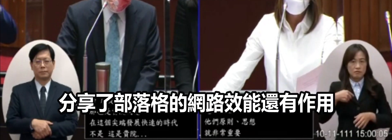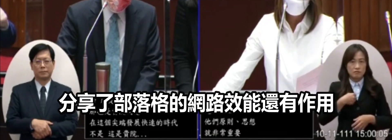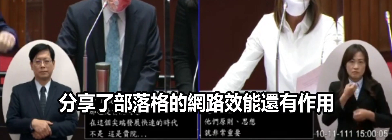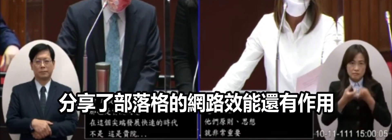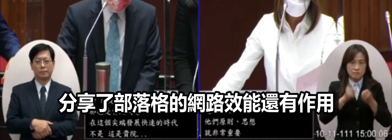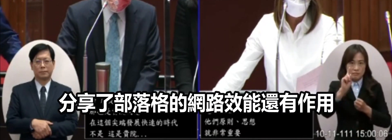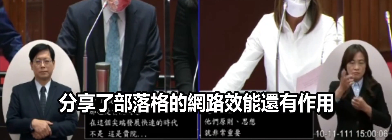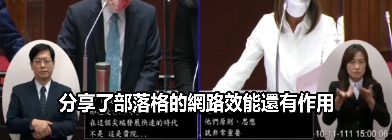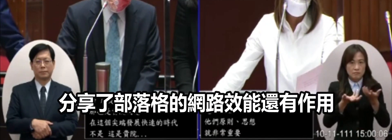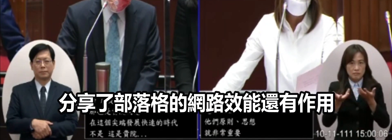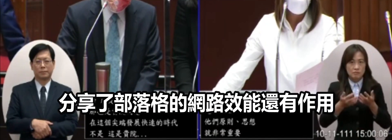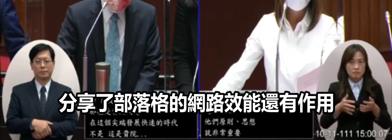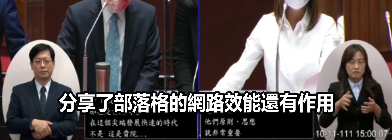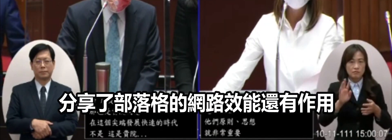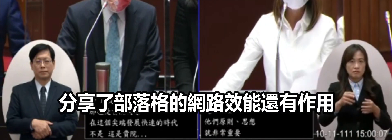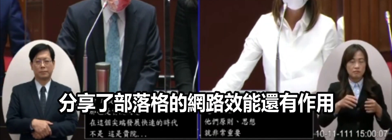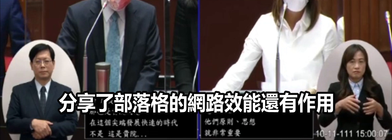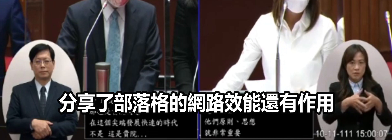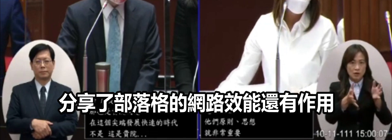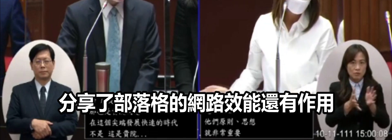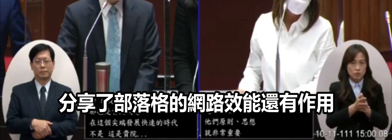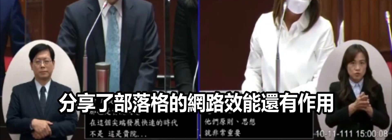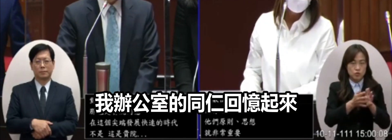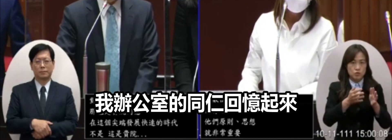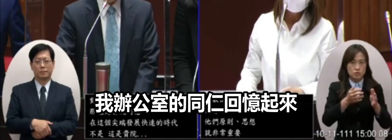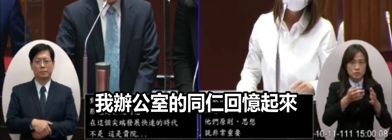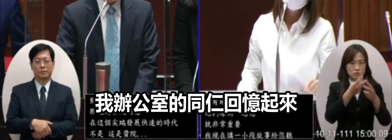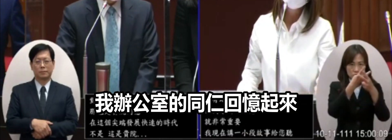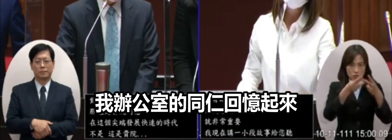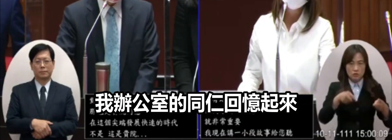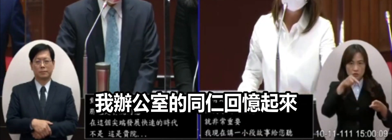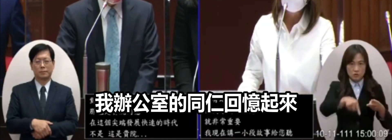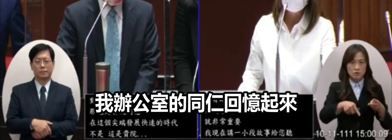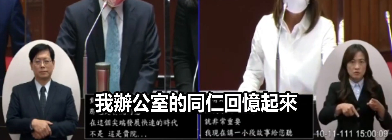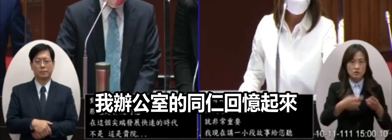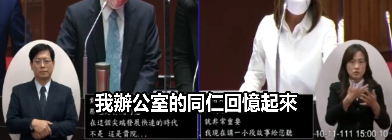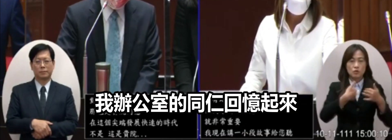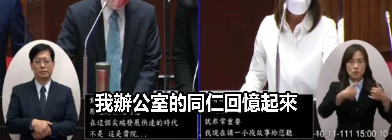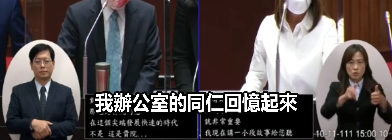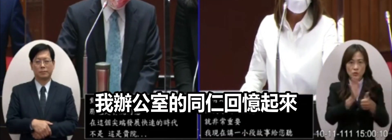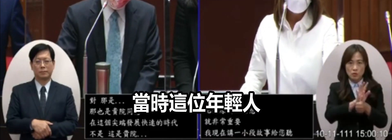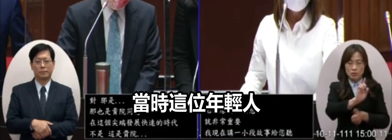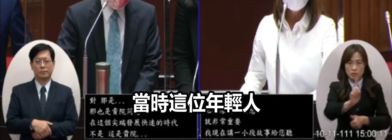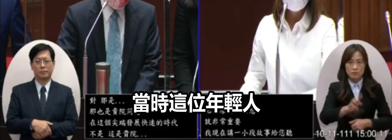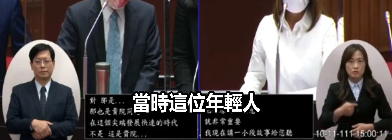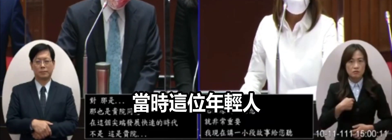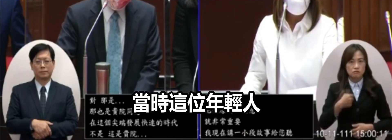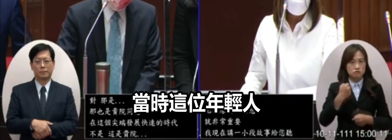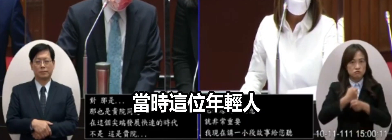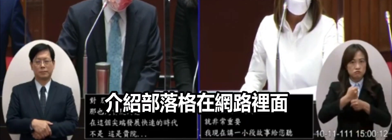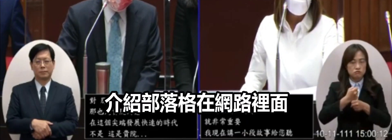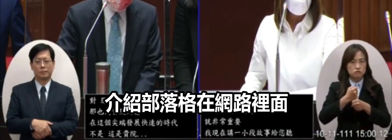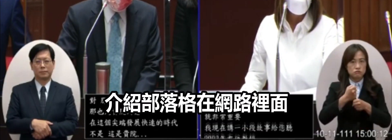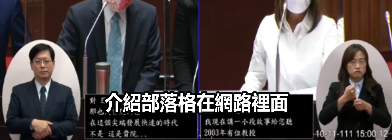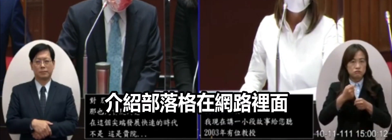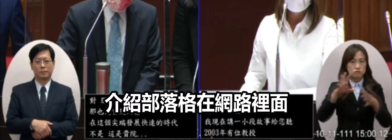享了部落格的网络效能还有作用。我办公室的同仁回忆起来，当时这位年轻人介绍部落格